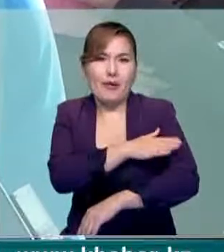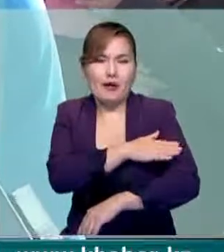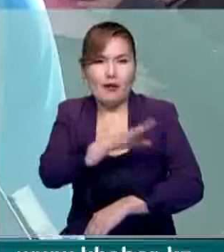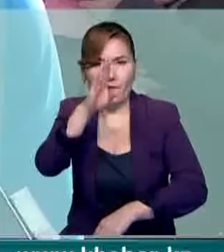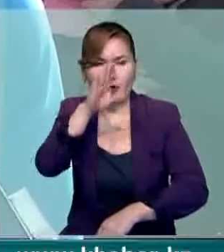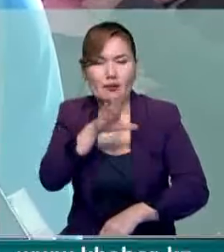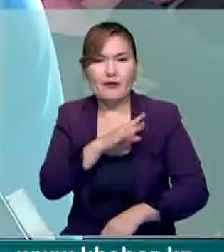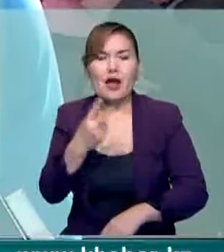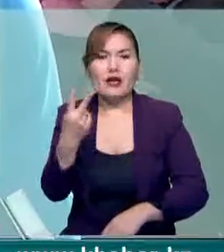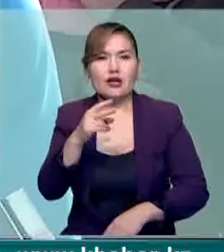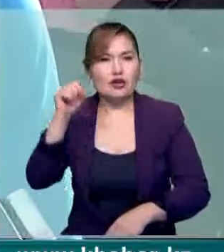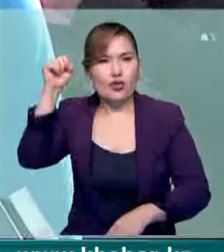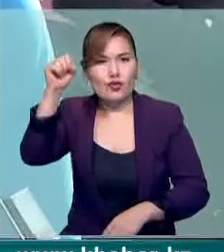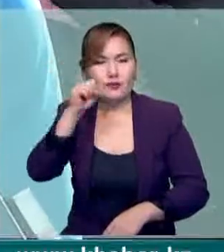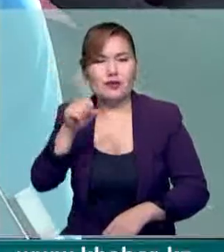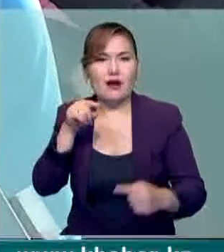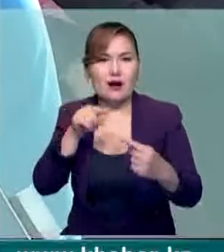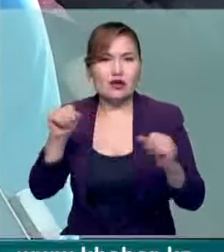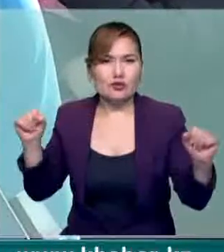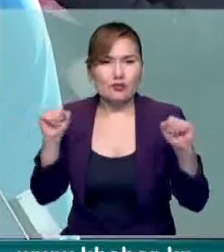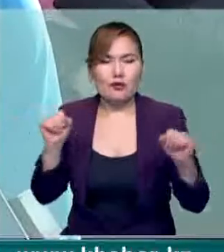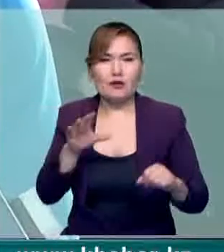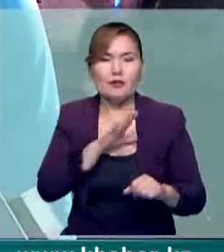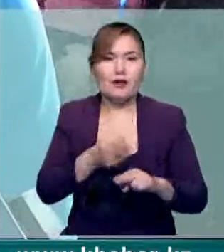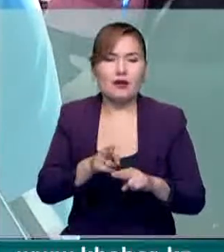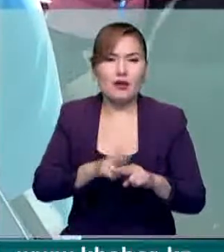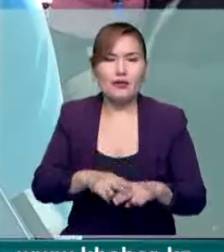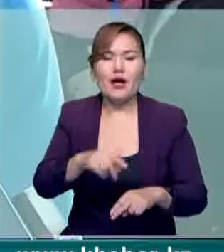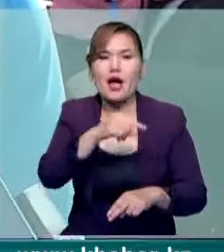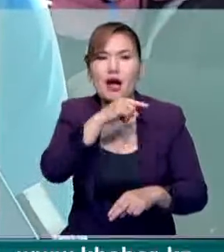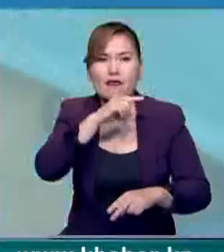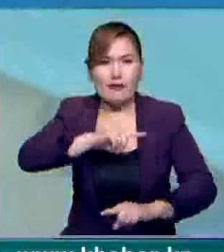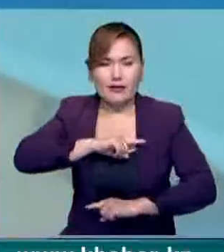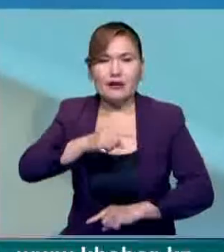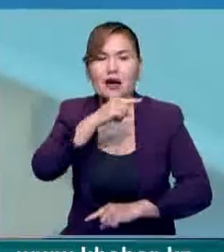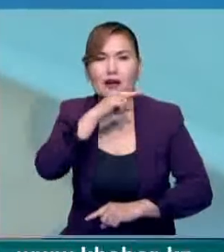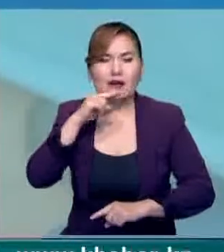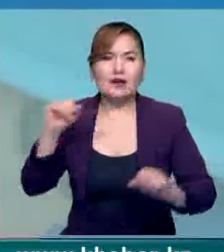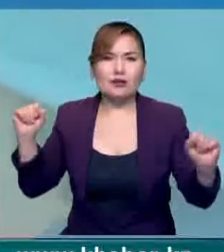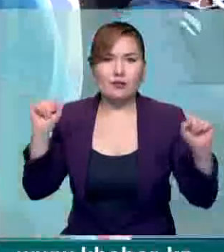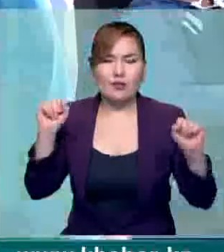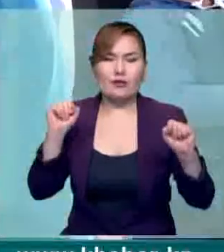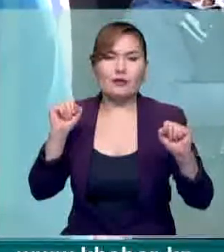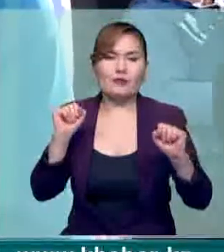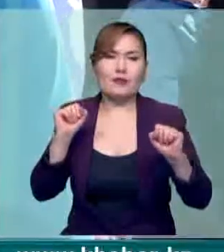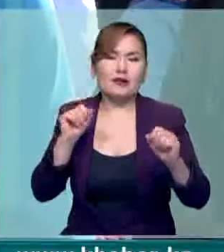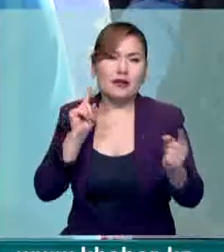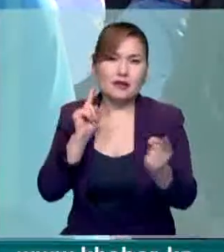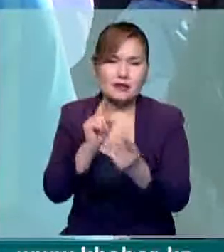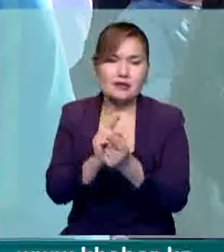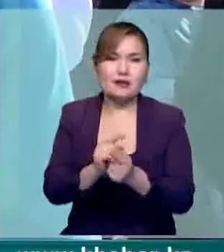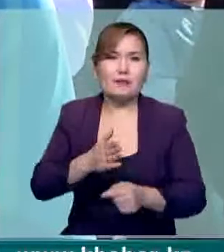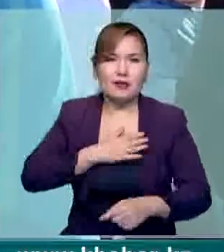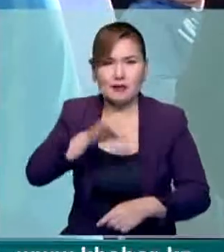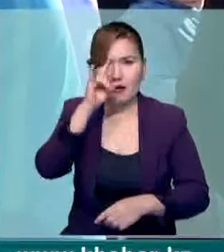жаңағы Өзбекстанның азаматы болды. Финалда Россия жігітімен кездесіп ұттық. Сонымен бірінші орын алдық. Алда кубок президенті